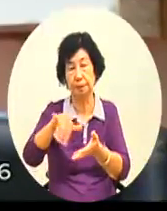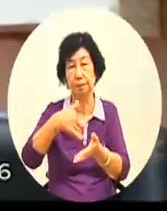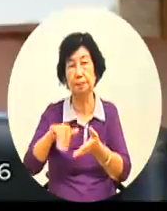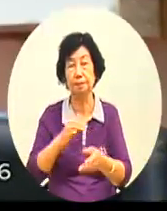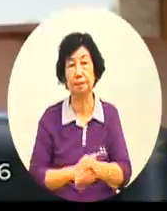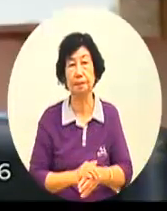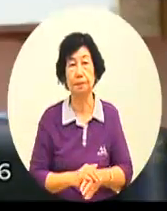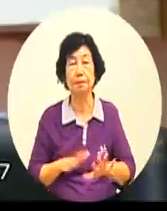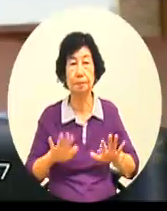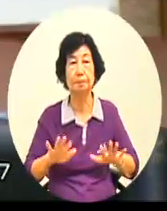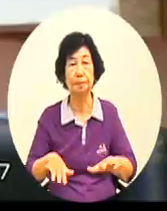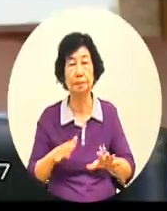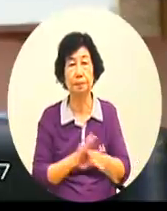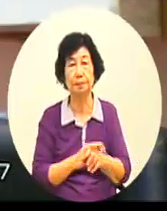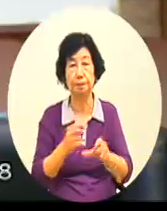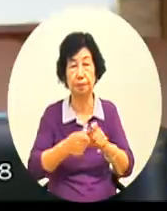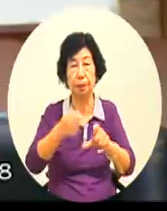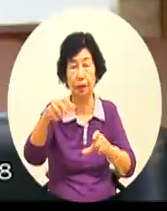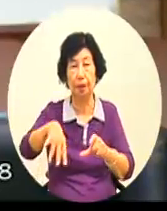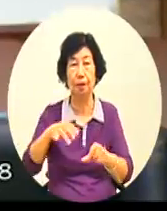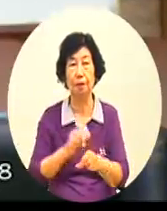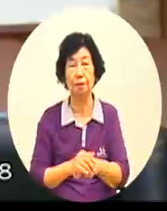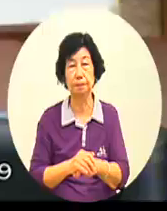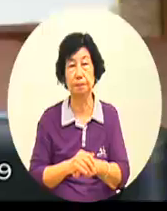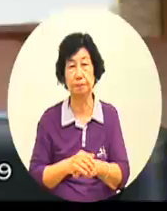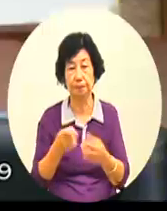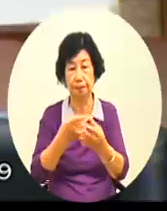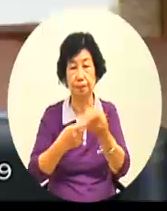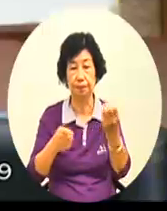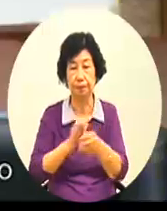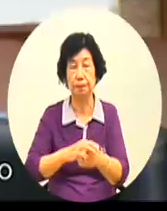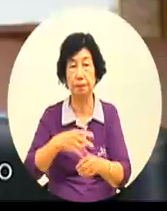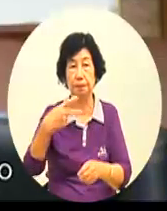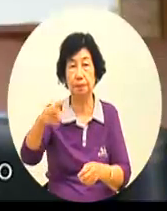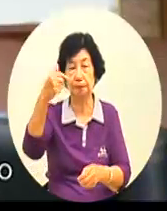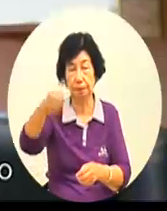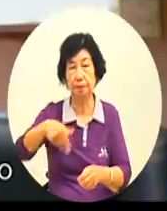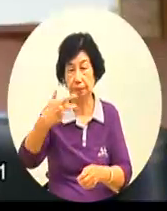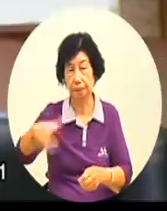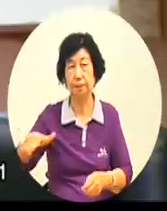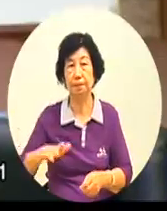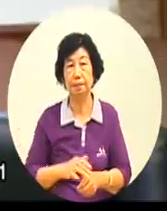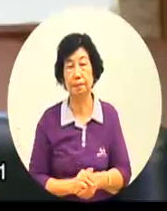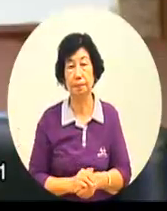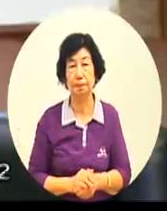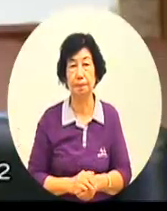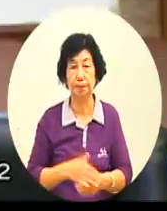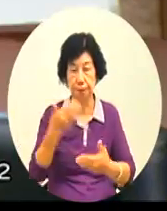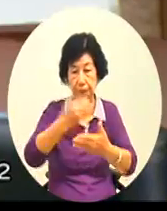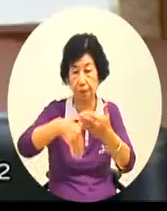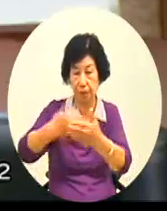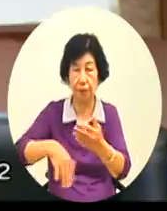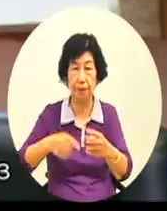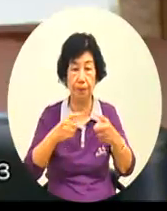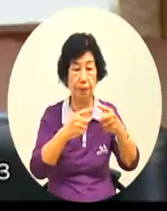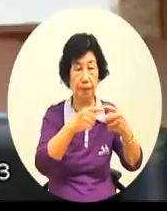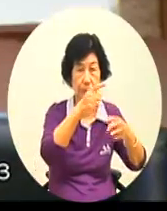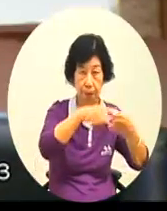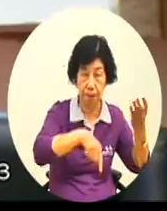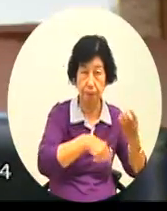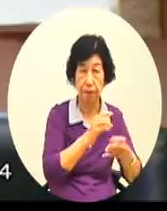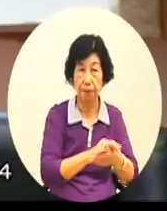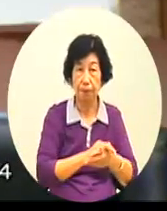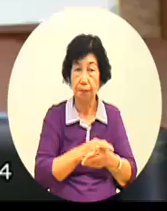公所啊，就有2亿多了。你扣掉一般的人事费，钱很多